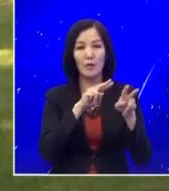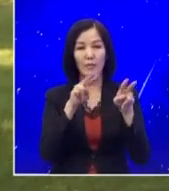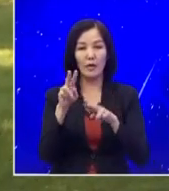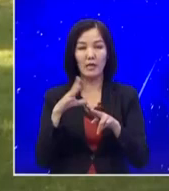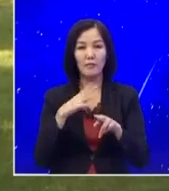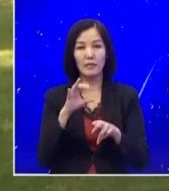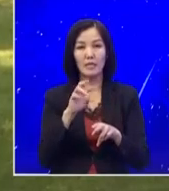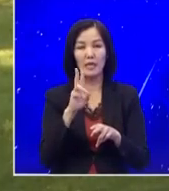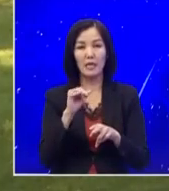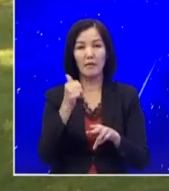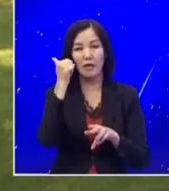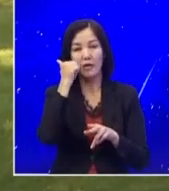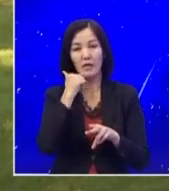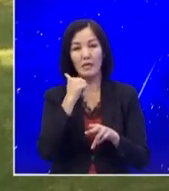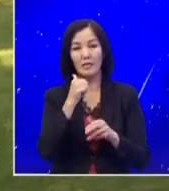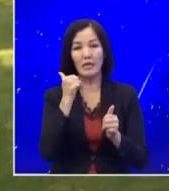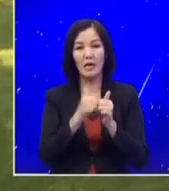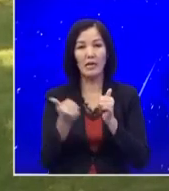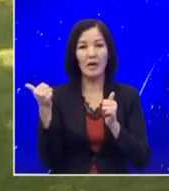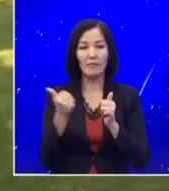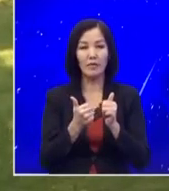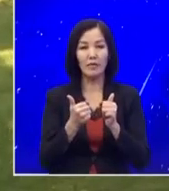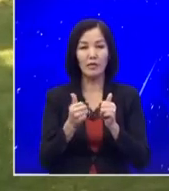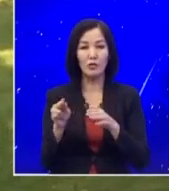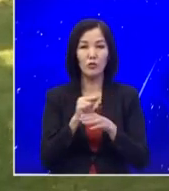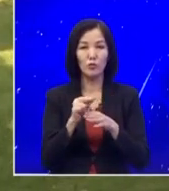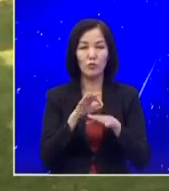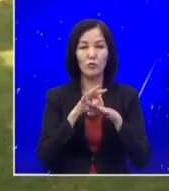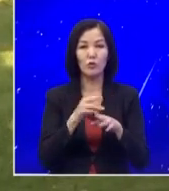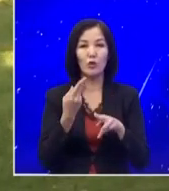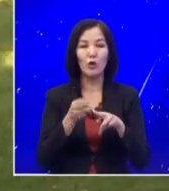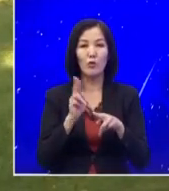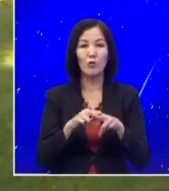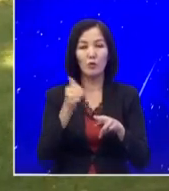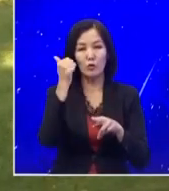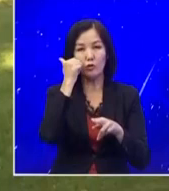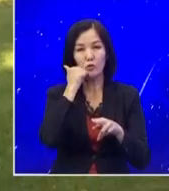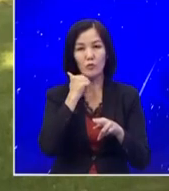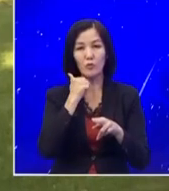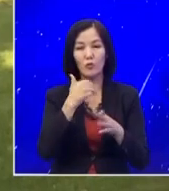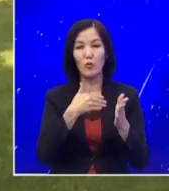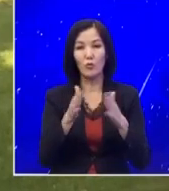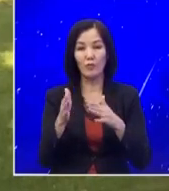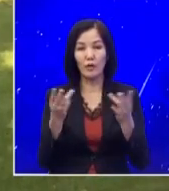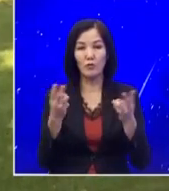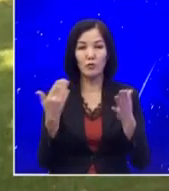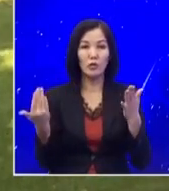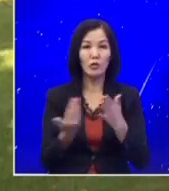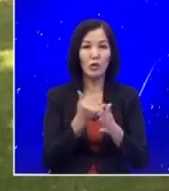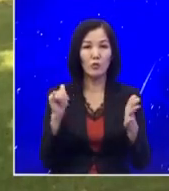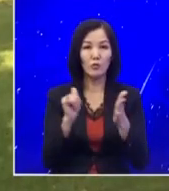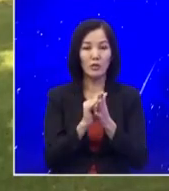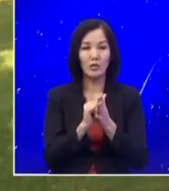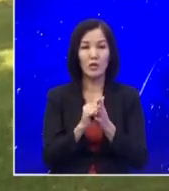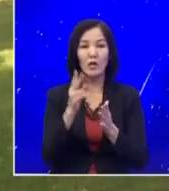бойында орналасқан кәрі жүйесіне әр апта сайын авариялық жұмыс жүргіздік. Өйткені құбыры тозған, жарамсыз. Алдымен осы 278